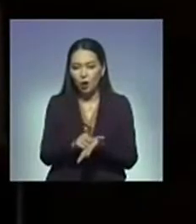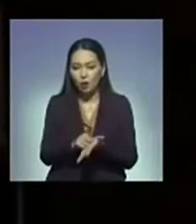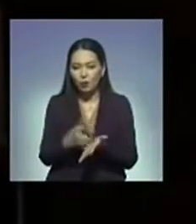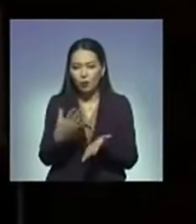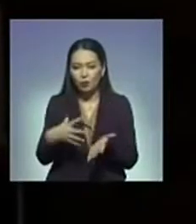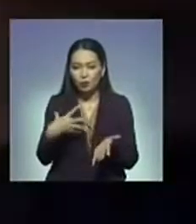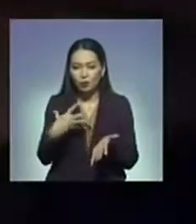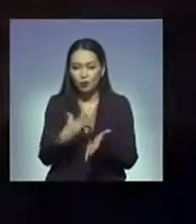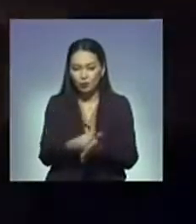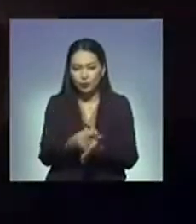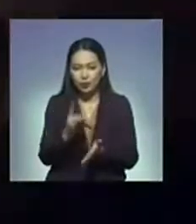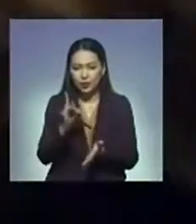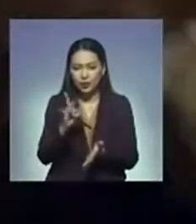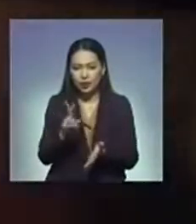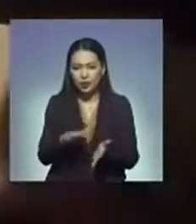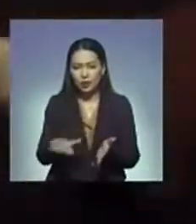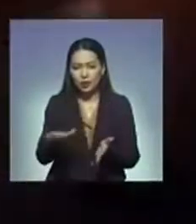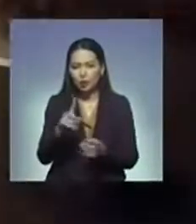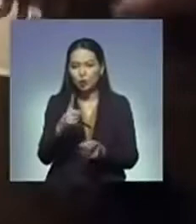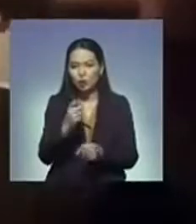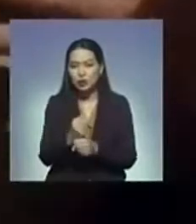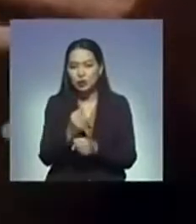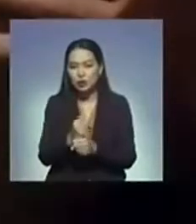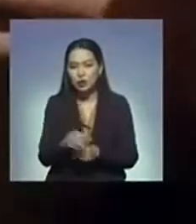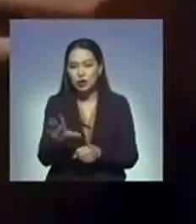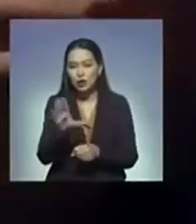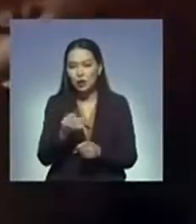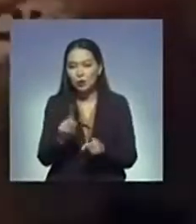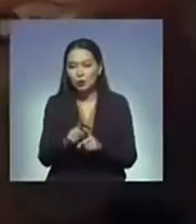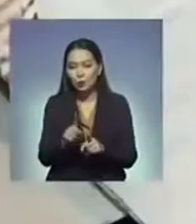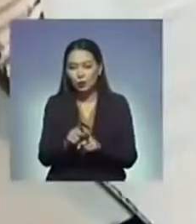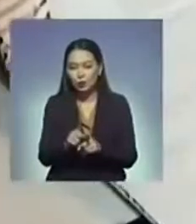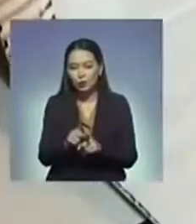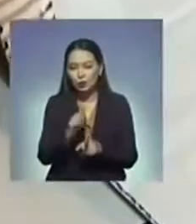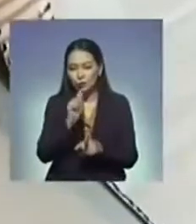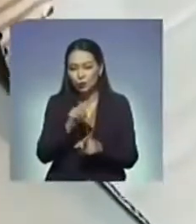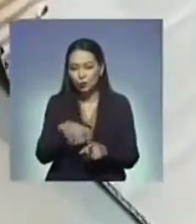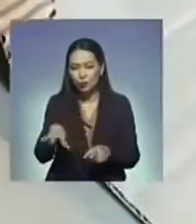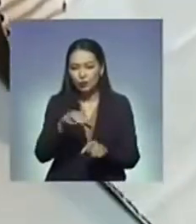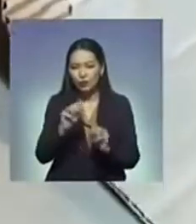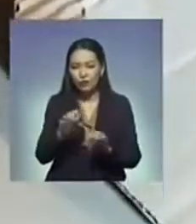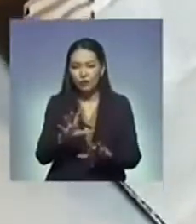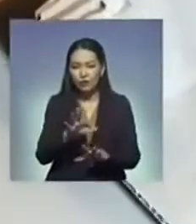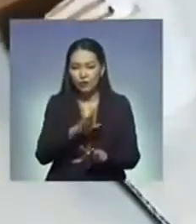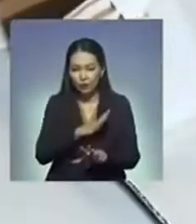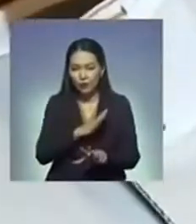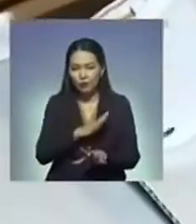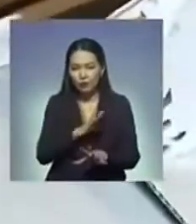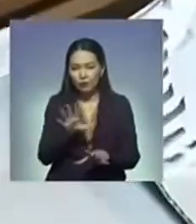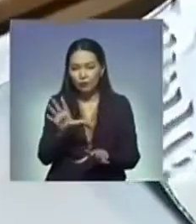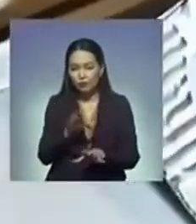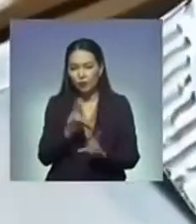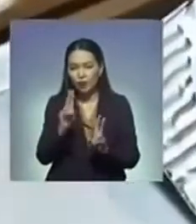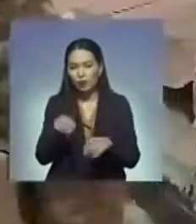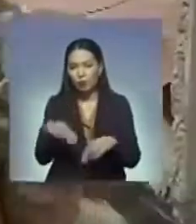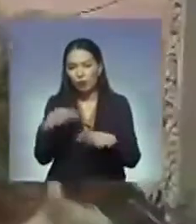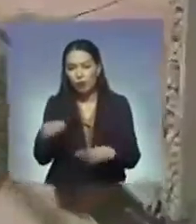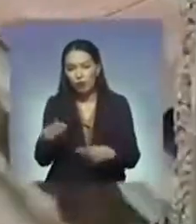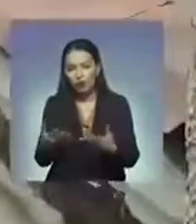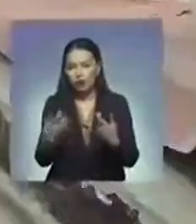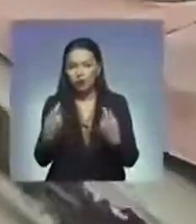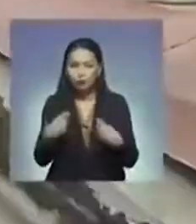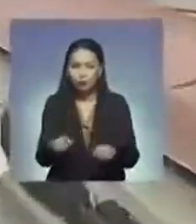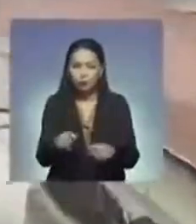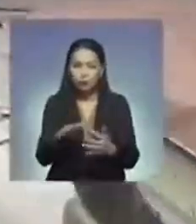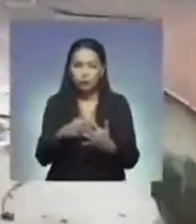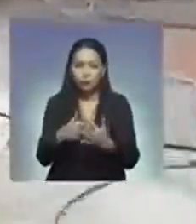правонарушениях Республики Казахстан. Что теперь делать с курами, Руслан не знает. Говорит, что, возможно, придется отдать тому, кто имеет сельское